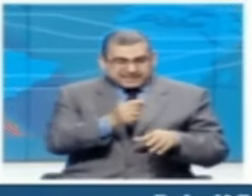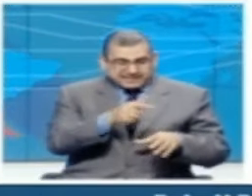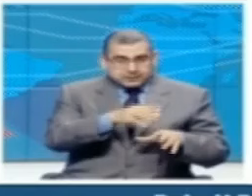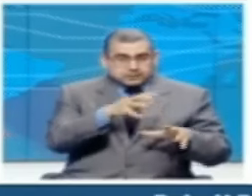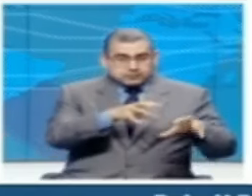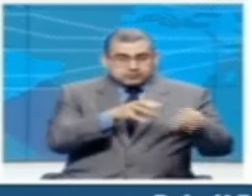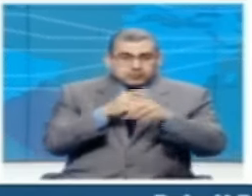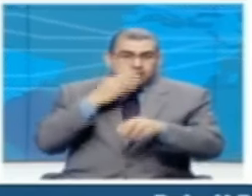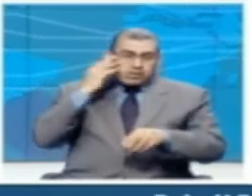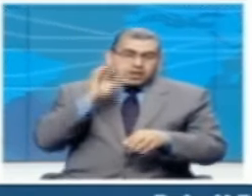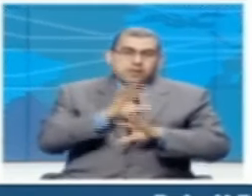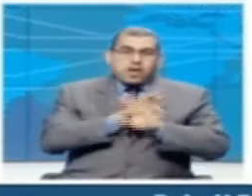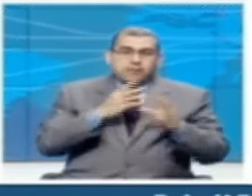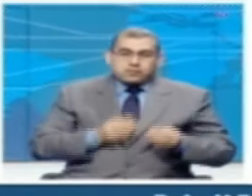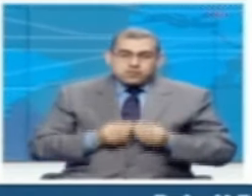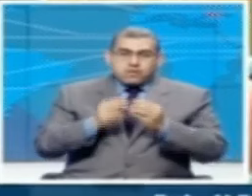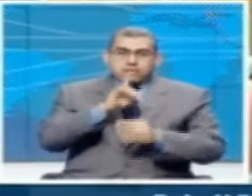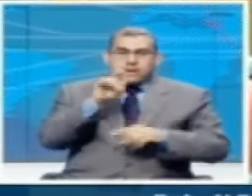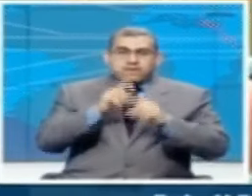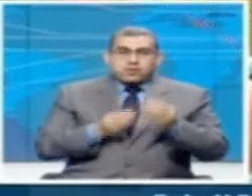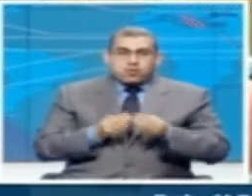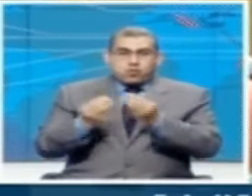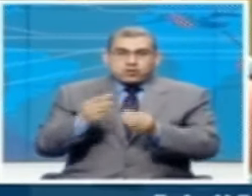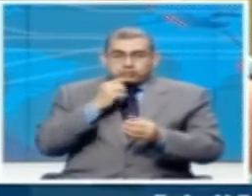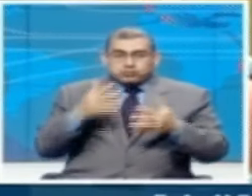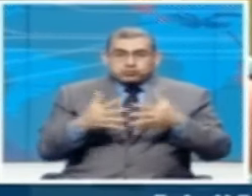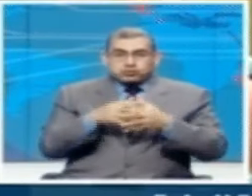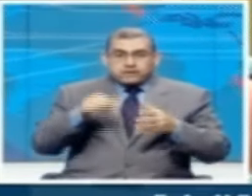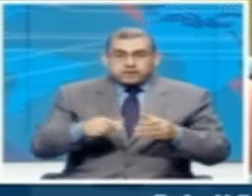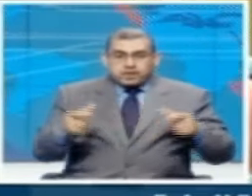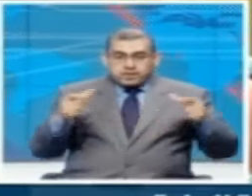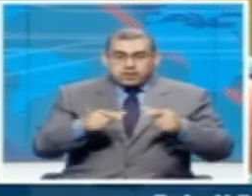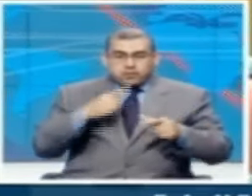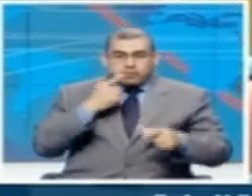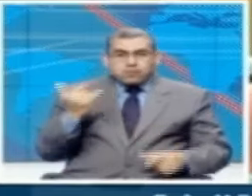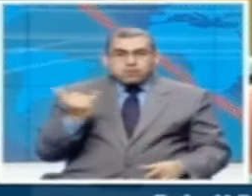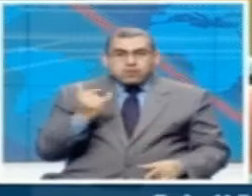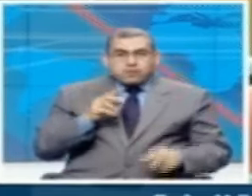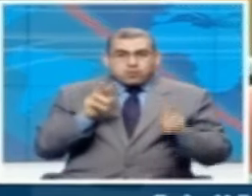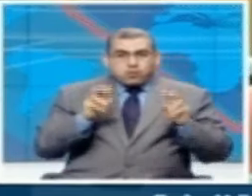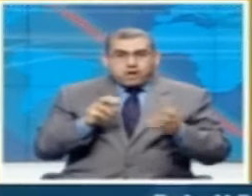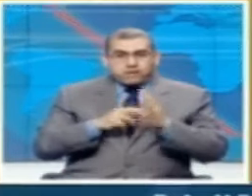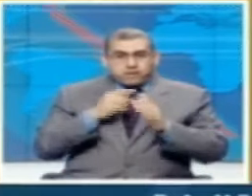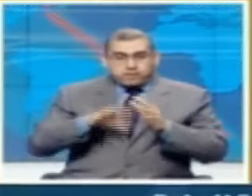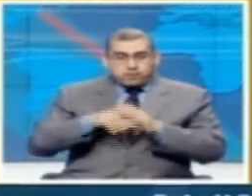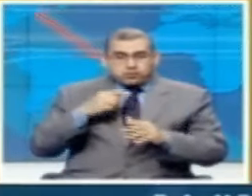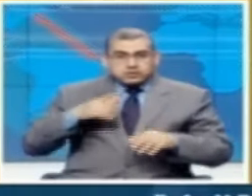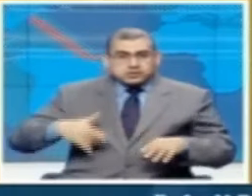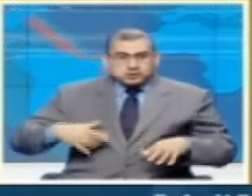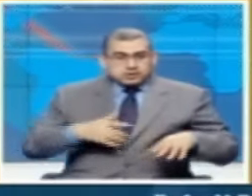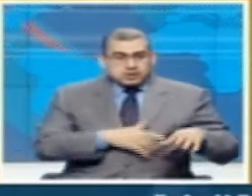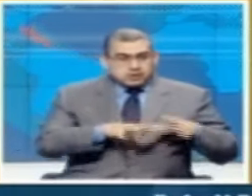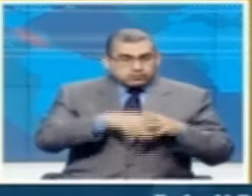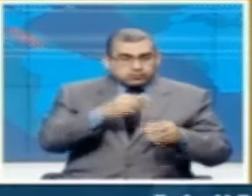تبرع تامه بنسبه 100% المشاركون بالندوه اكدوا اهميه ضبط مشروع زراعه الاعضاء